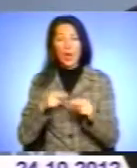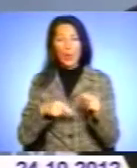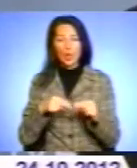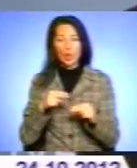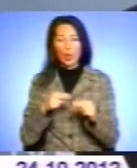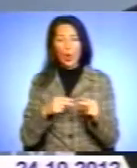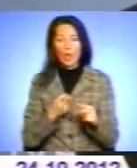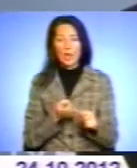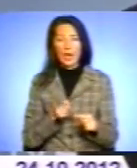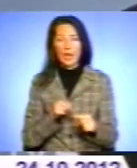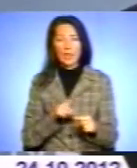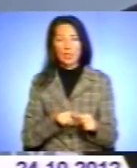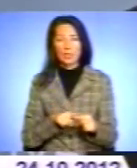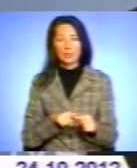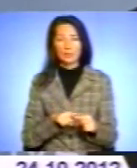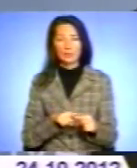построить, это